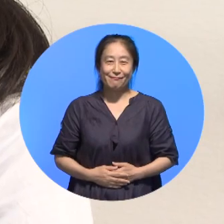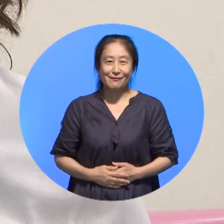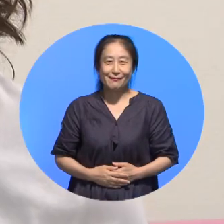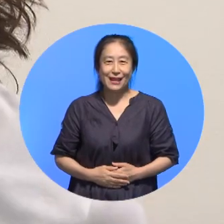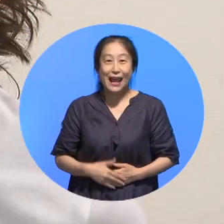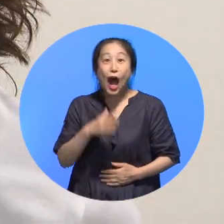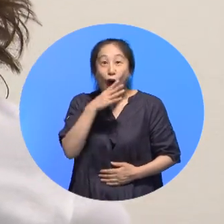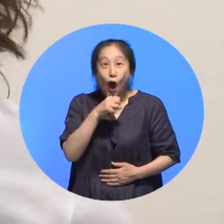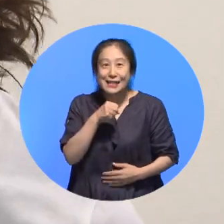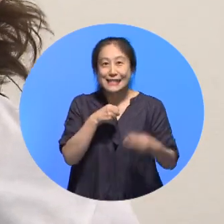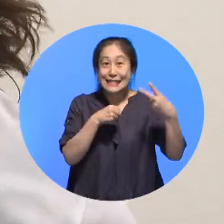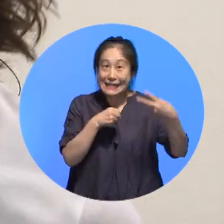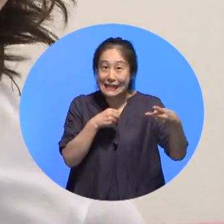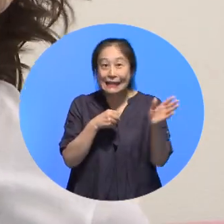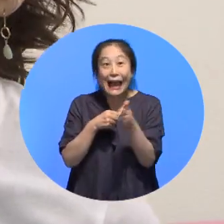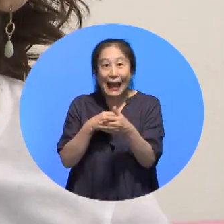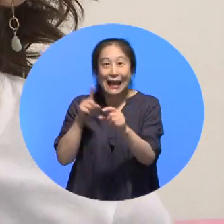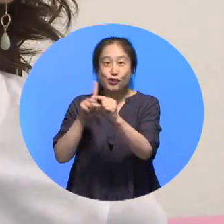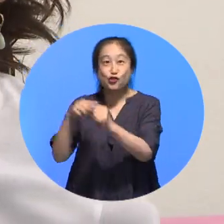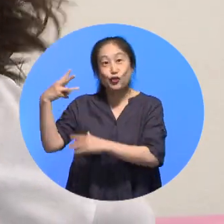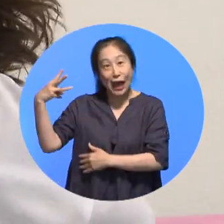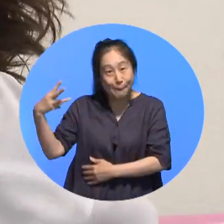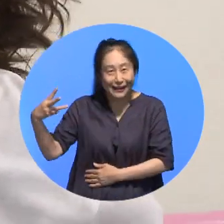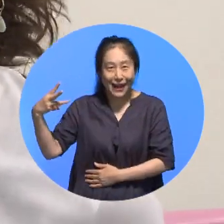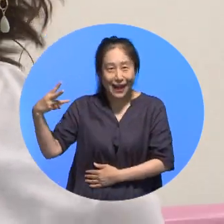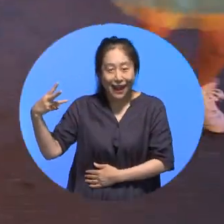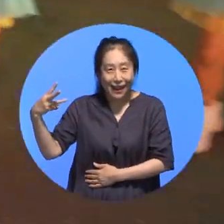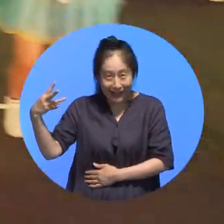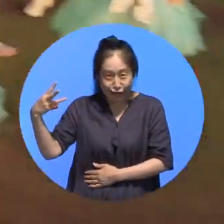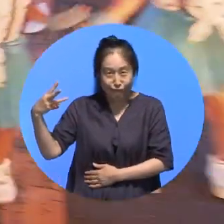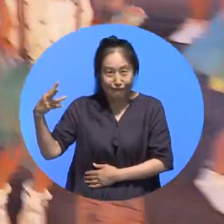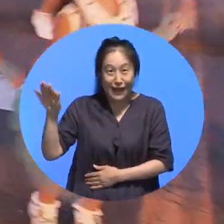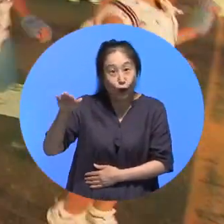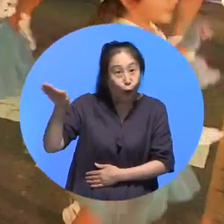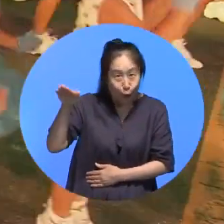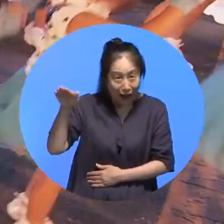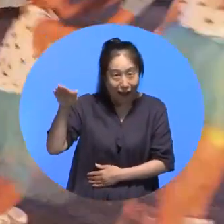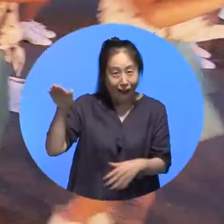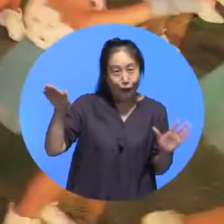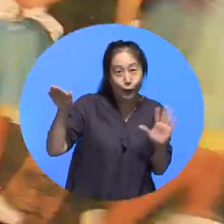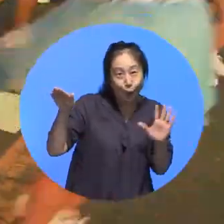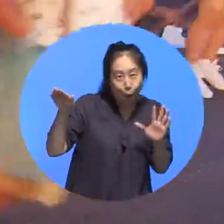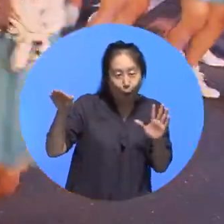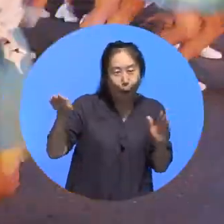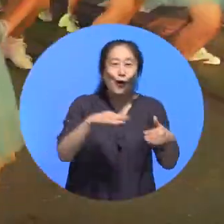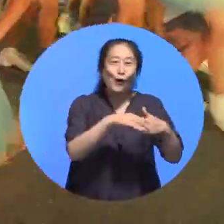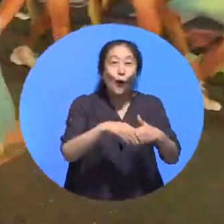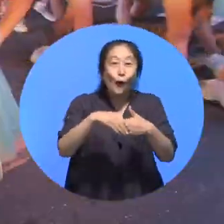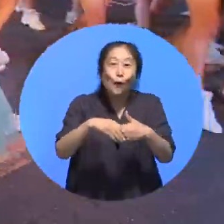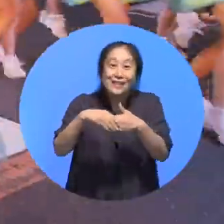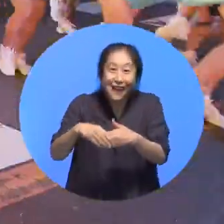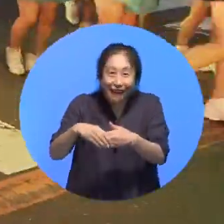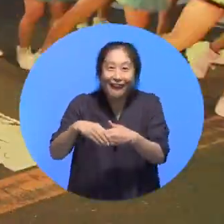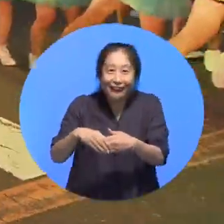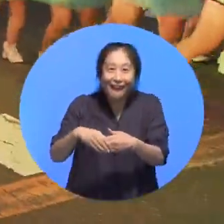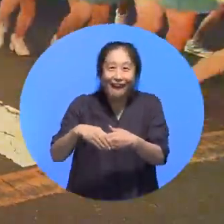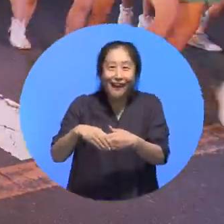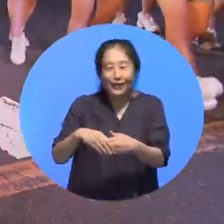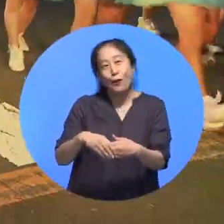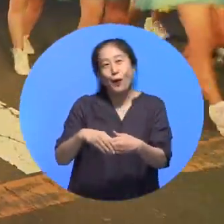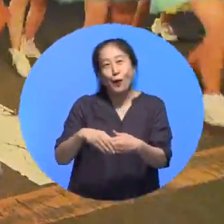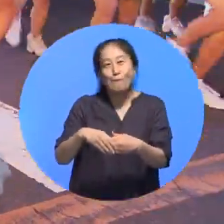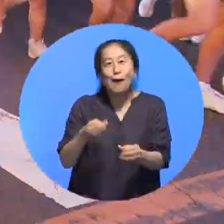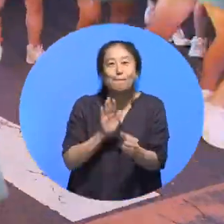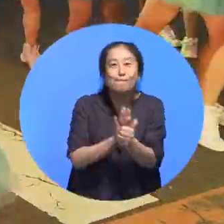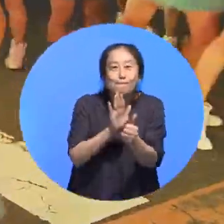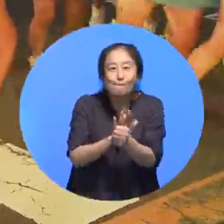です幼稚園2歳から中までいるのであのお姉ちゃんたちがちっちゃい子たちを引っ張って